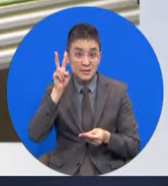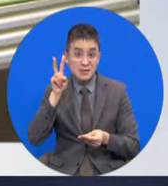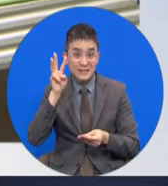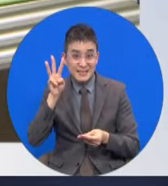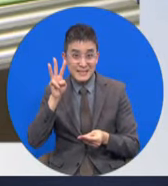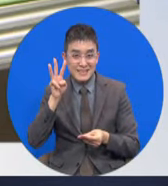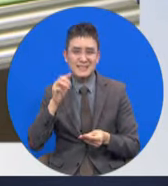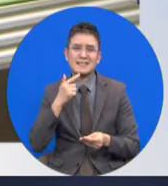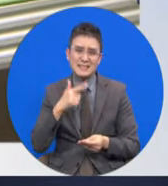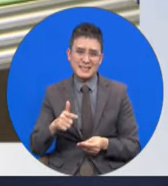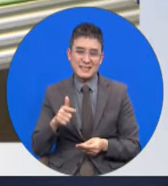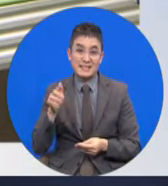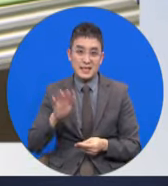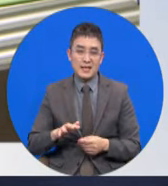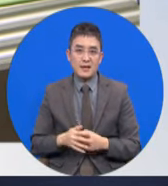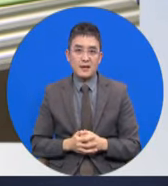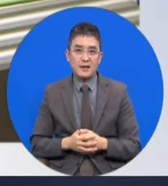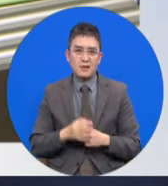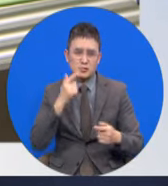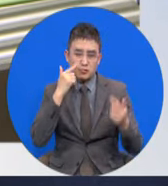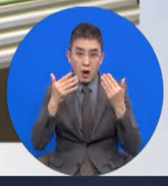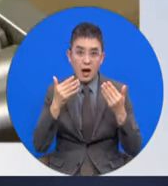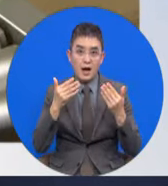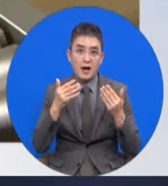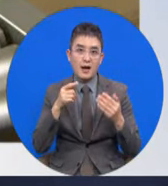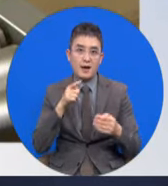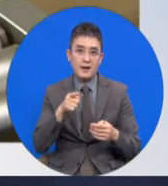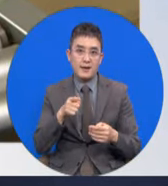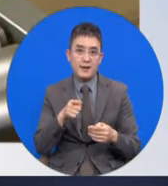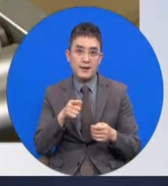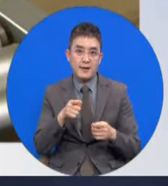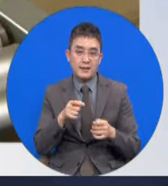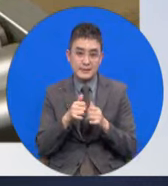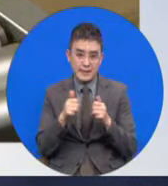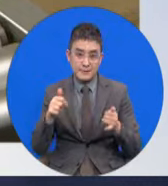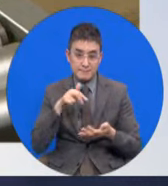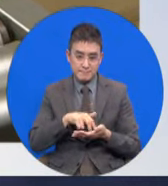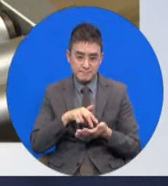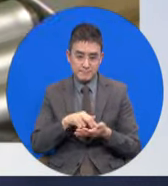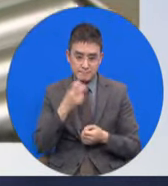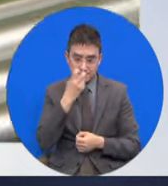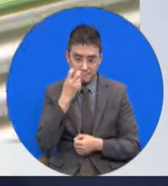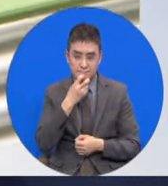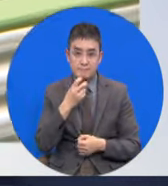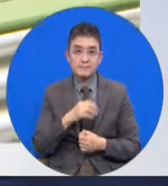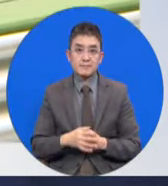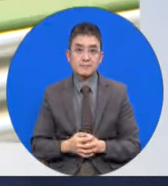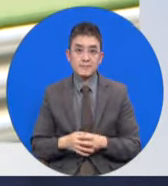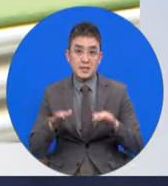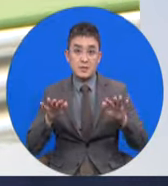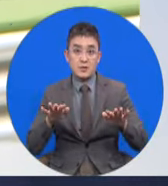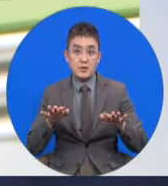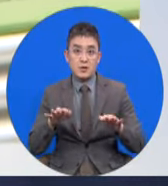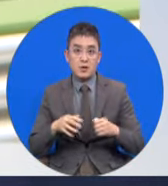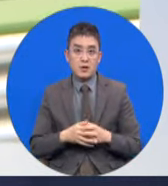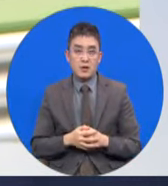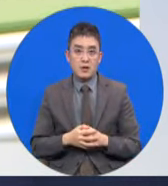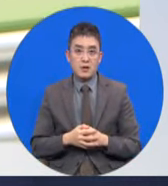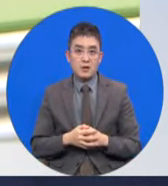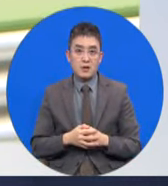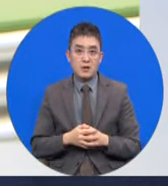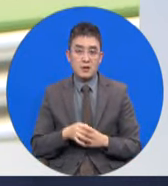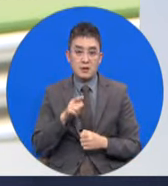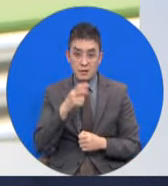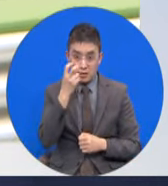그렇게까지는 걸리지 않겠지만 그 정확하게 하는 것이 굉장히 바람직하고, 이번에 그렇게 이번에 수검표를 하는